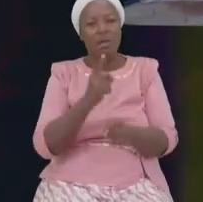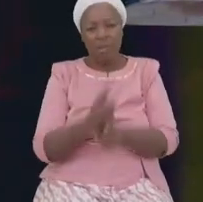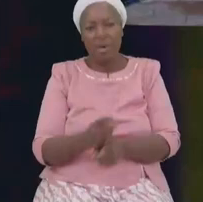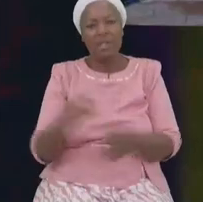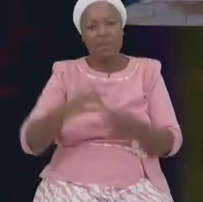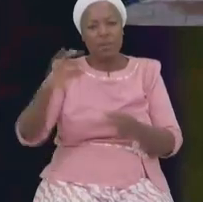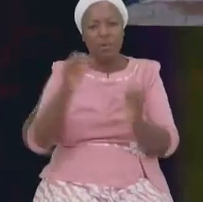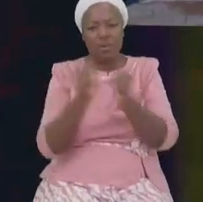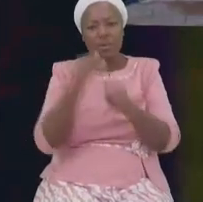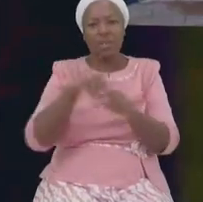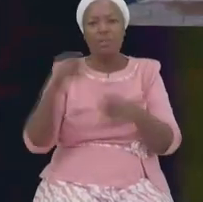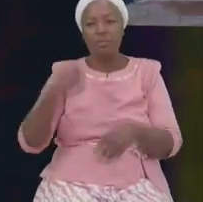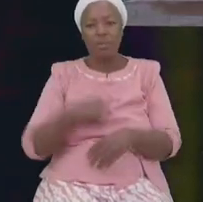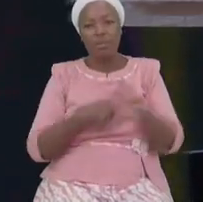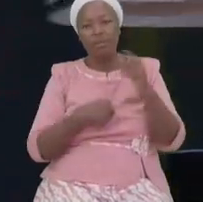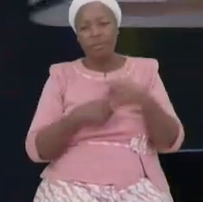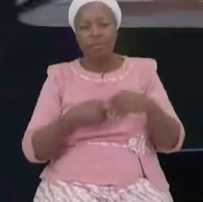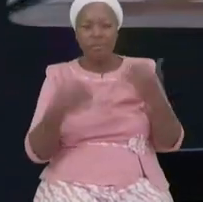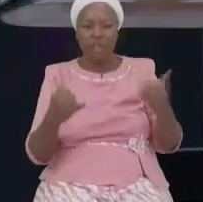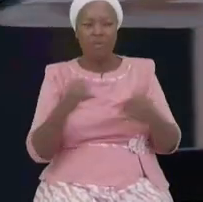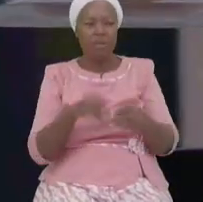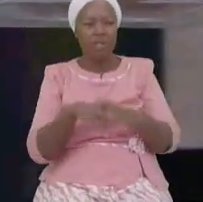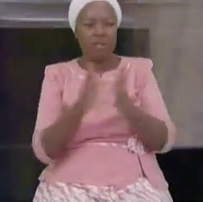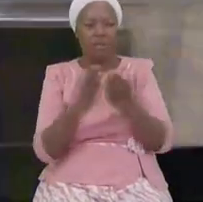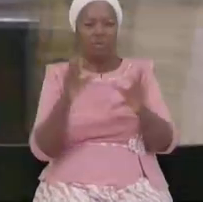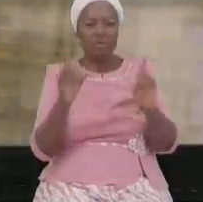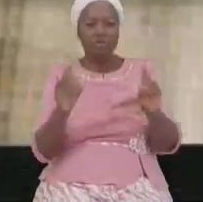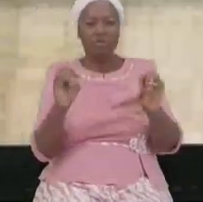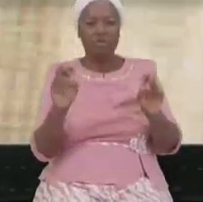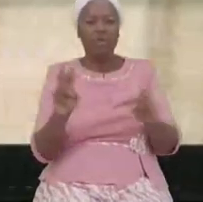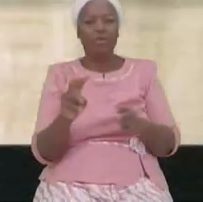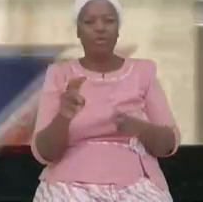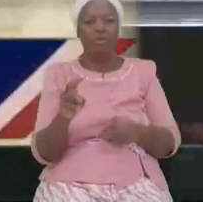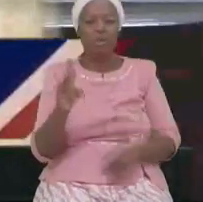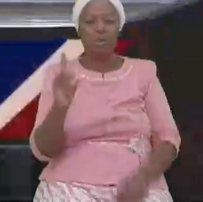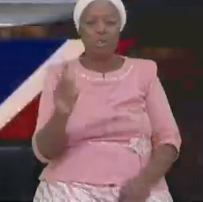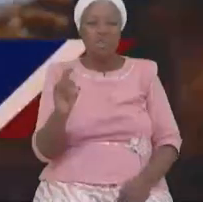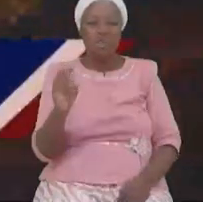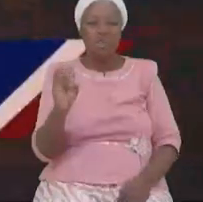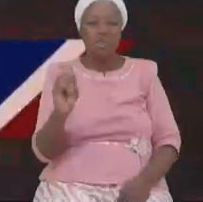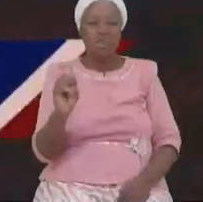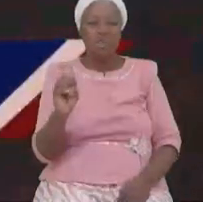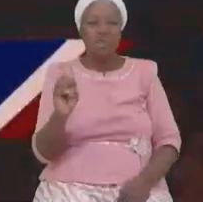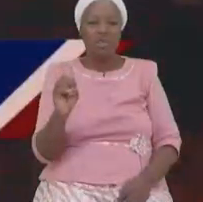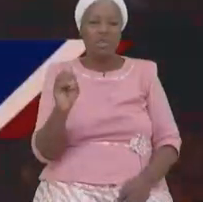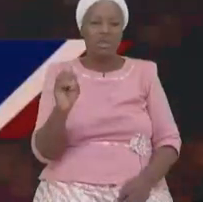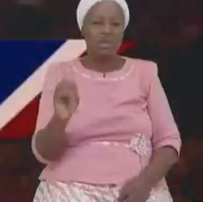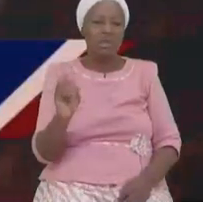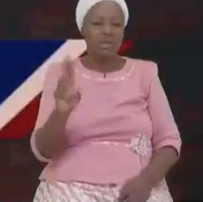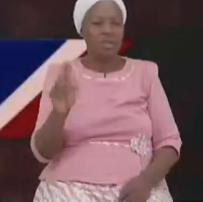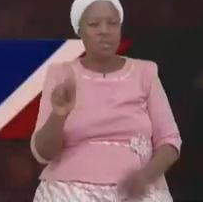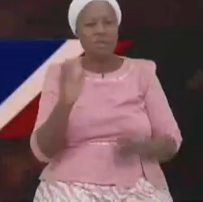Renouvelle en moi un esprit bien disposé. Deutéronome 30, verset 6. Alors, s'il doit accomplir